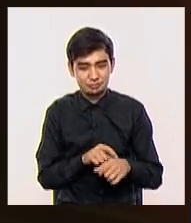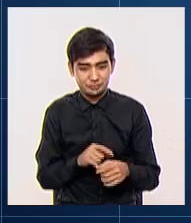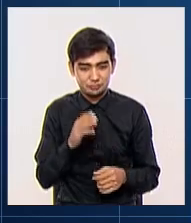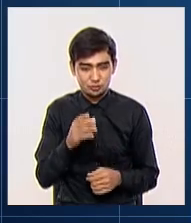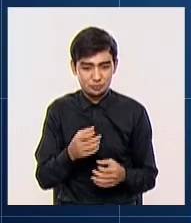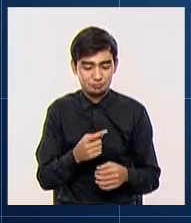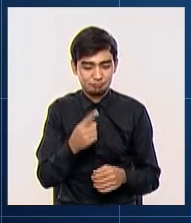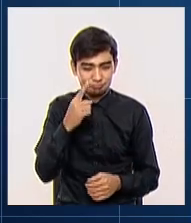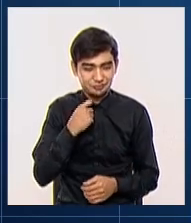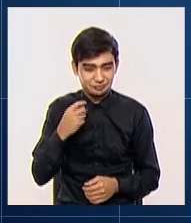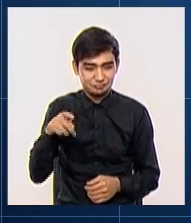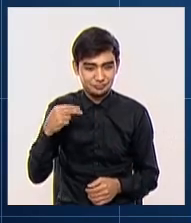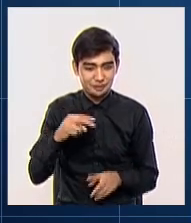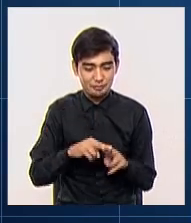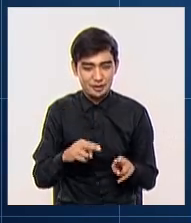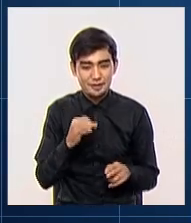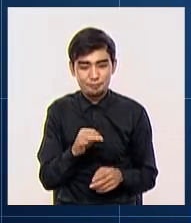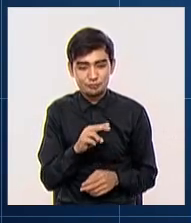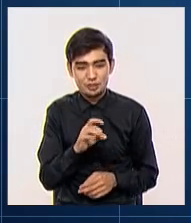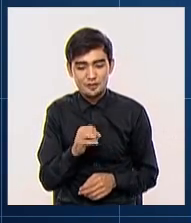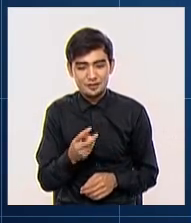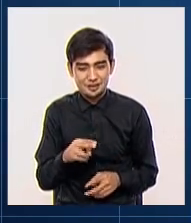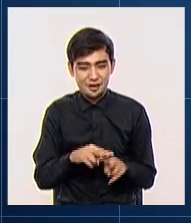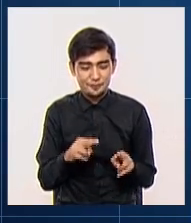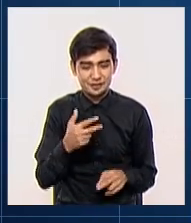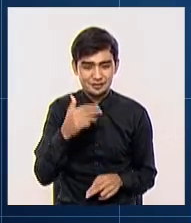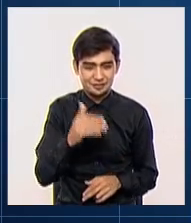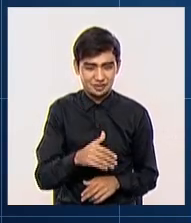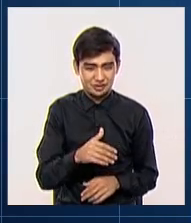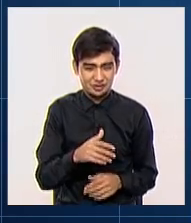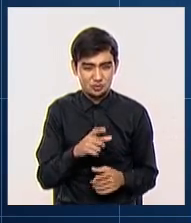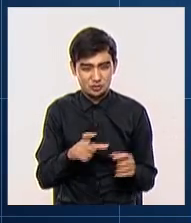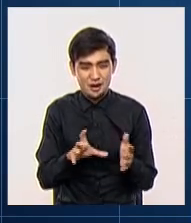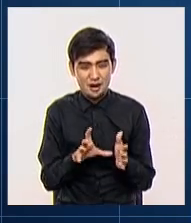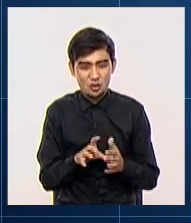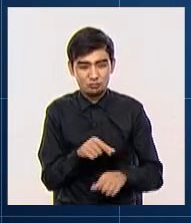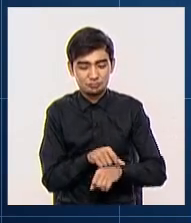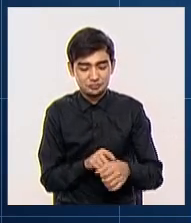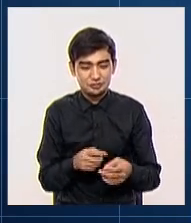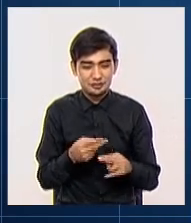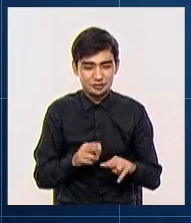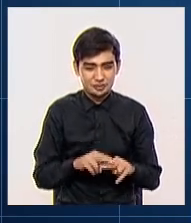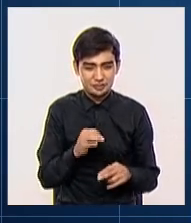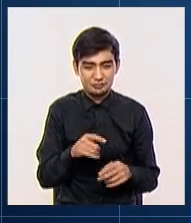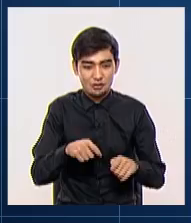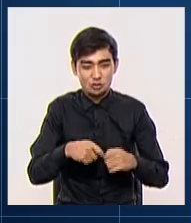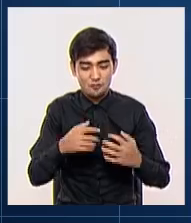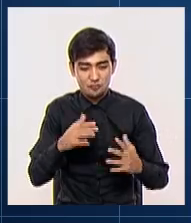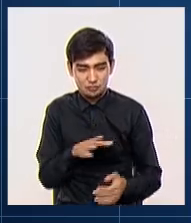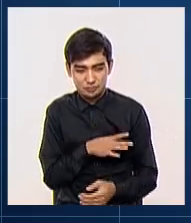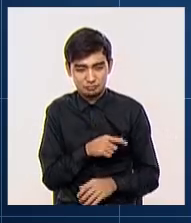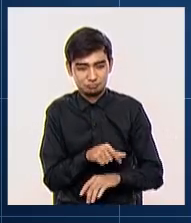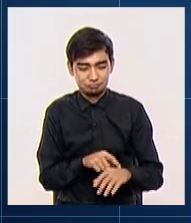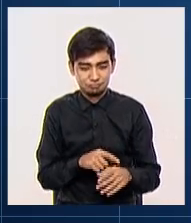табылады. Бүгінде пробация қызметінің есебінде 30 мыңнан астам сотталған тұр. Электронды білезіктер тек шартты жазаны өтеу тәртібін бұзған қызметкерлерге